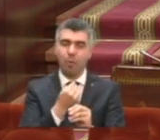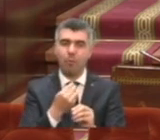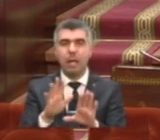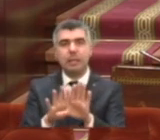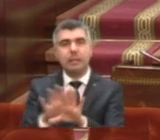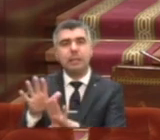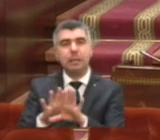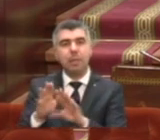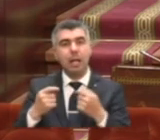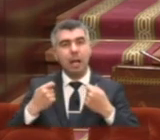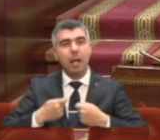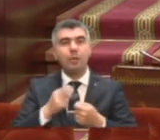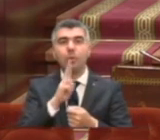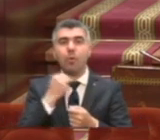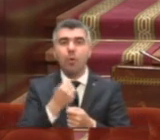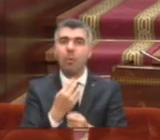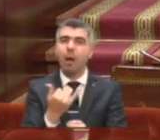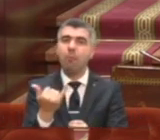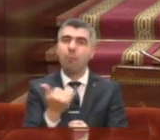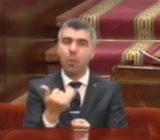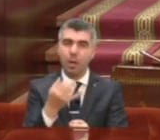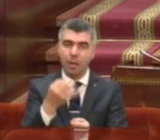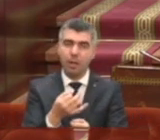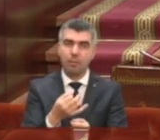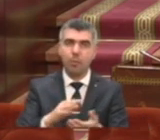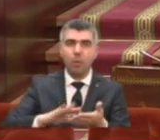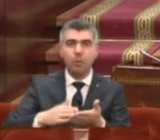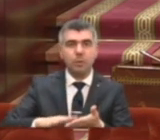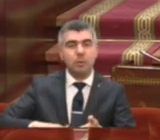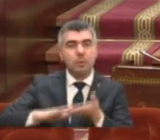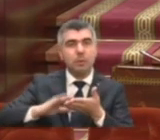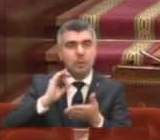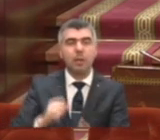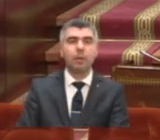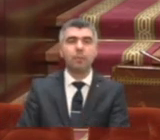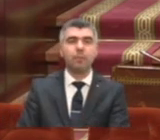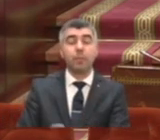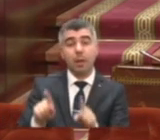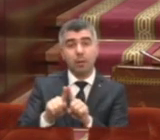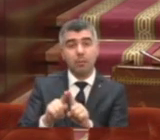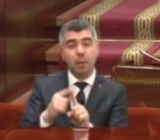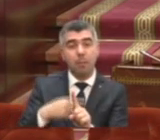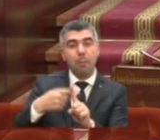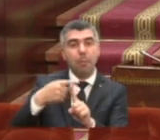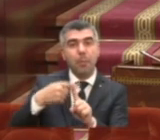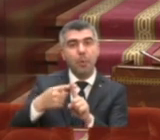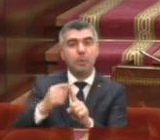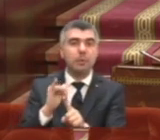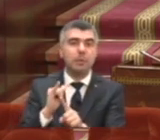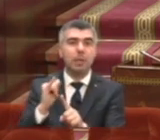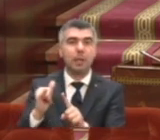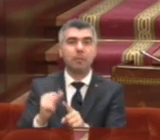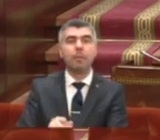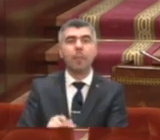مشكور مهم، ولكن غير كافي ولا يرقى إلى المستوى المطلوب، لأن الأزمة في تصاعد وفي تفاقم